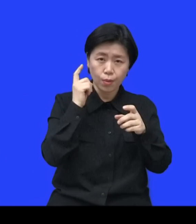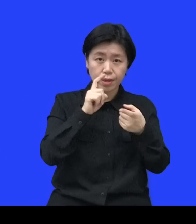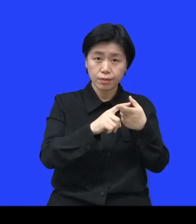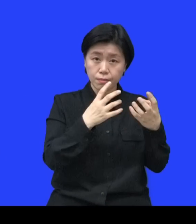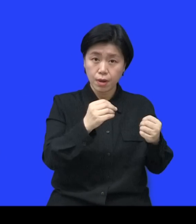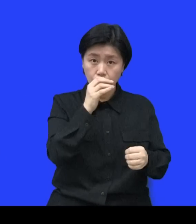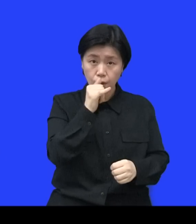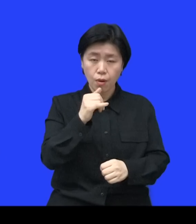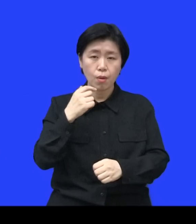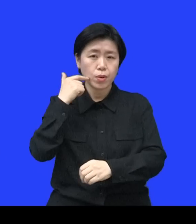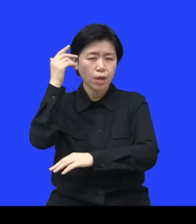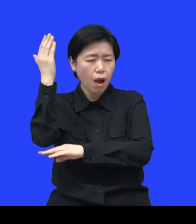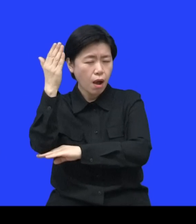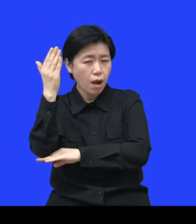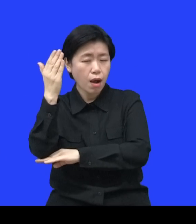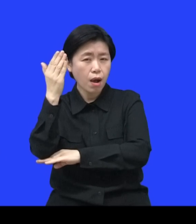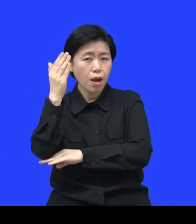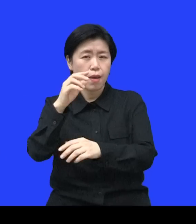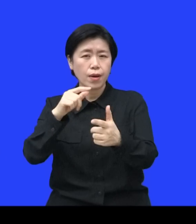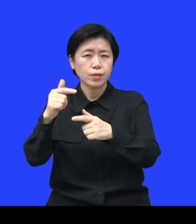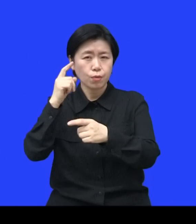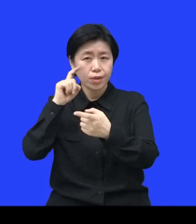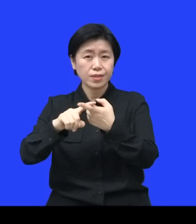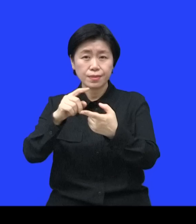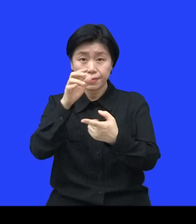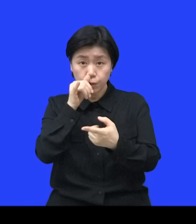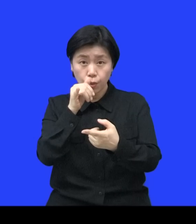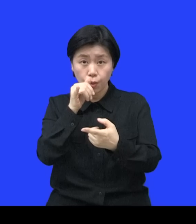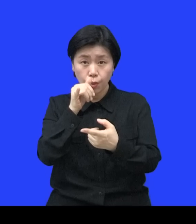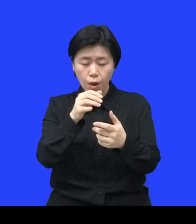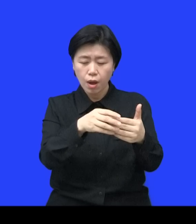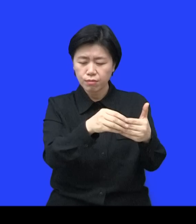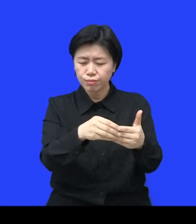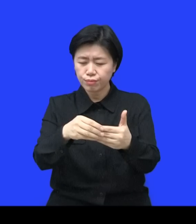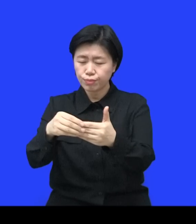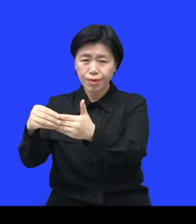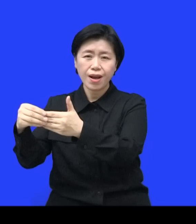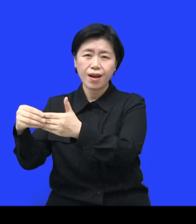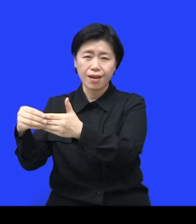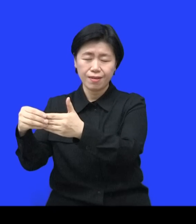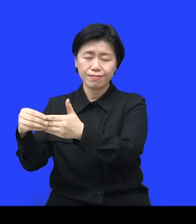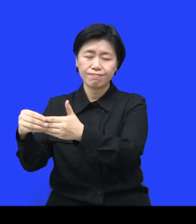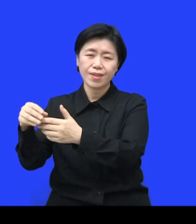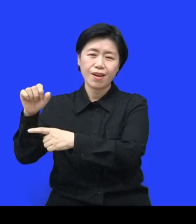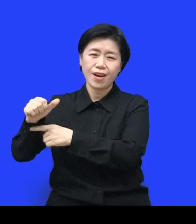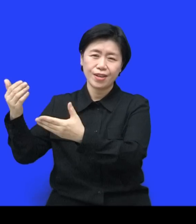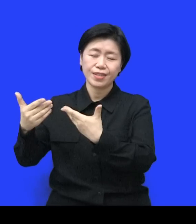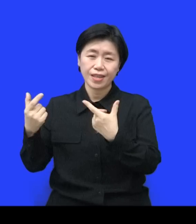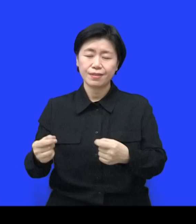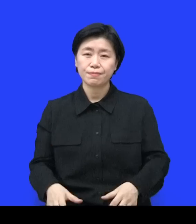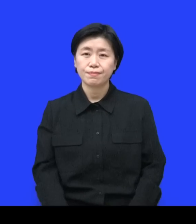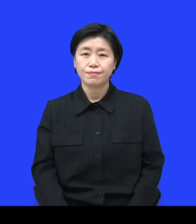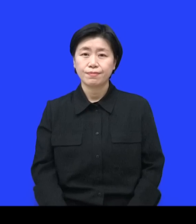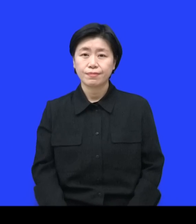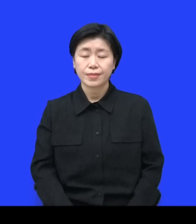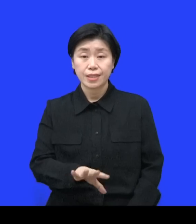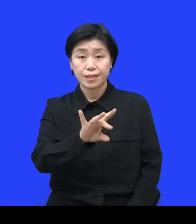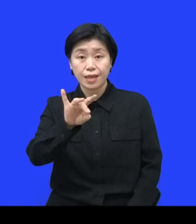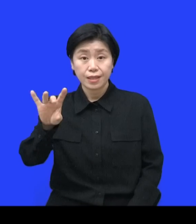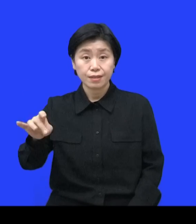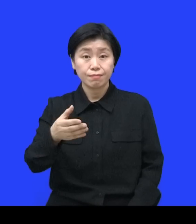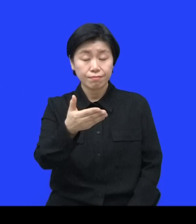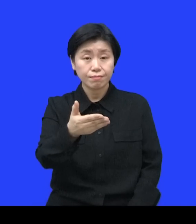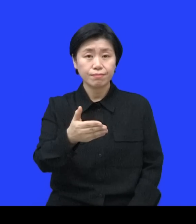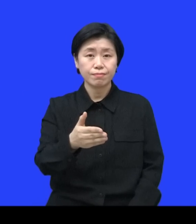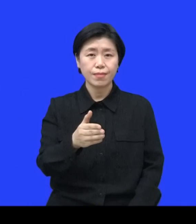되게 관심이 있었고 이렇게 하면 자연스럽게 이끌어 주셨던. 그래서 혹시 뭐 때로는 좀 내가 대기업을 포기하고 지금